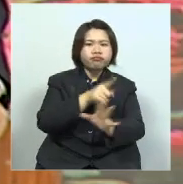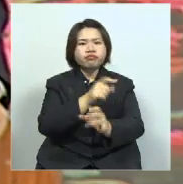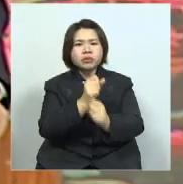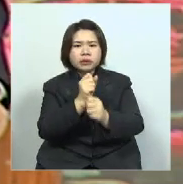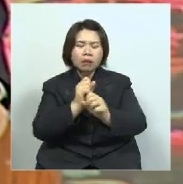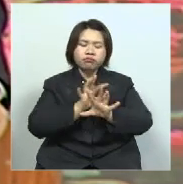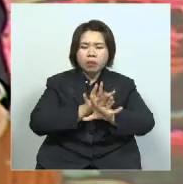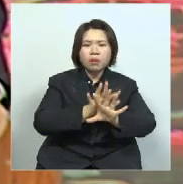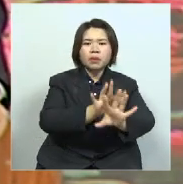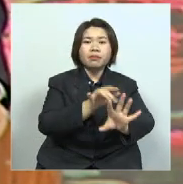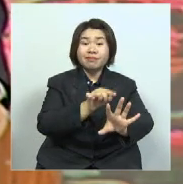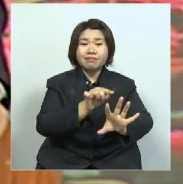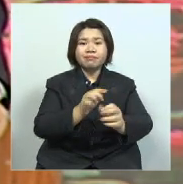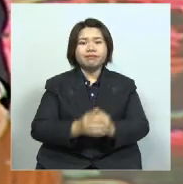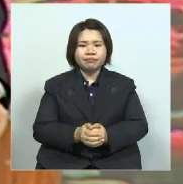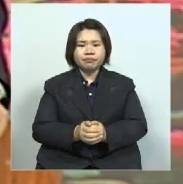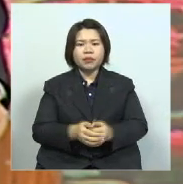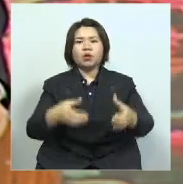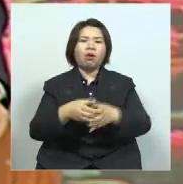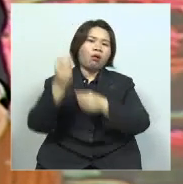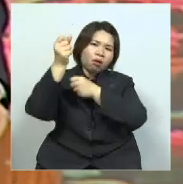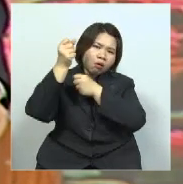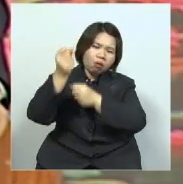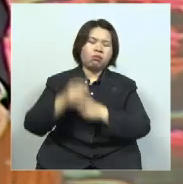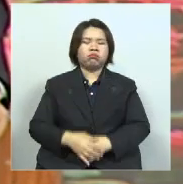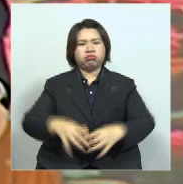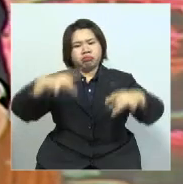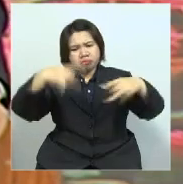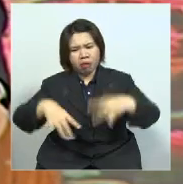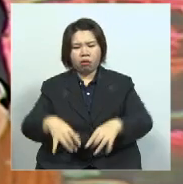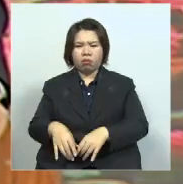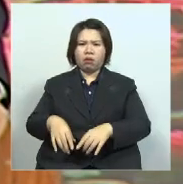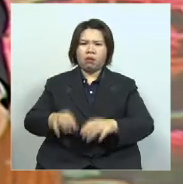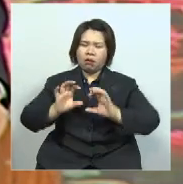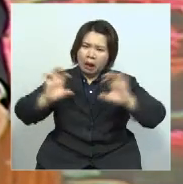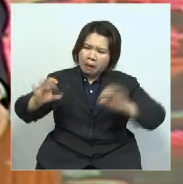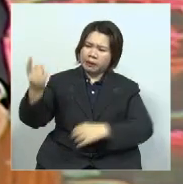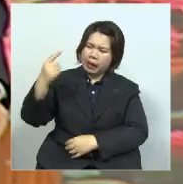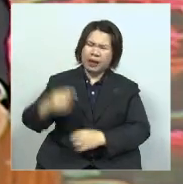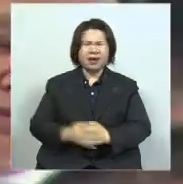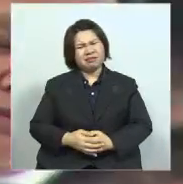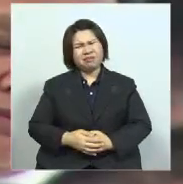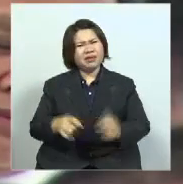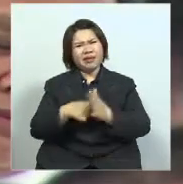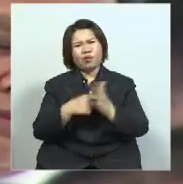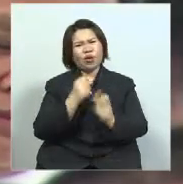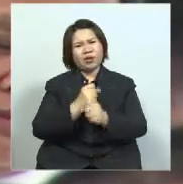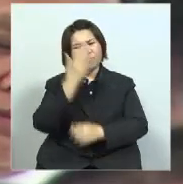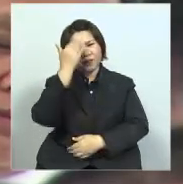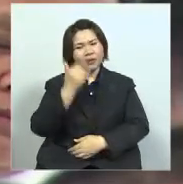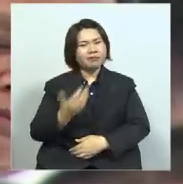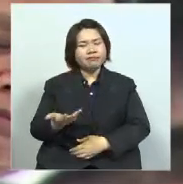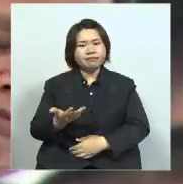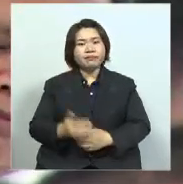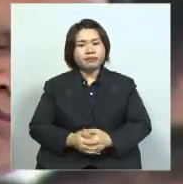ตั้งขบวนแล้วชุมนุมต่อต้านด่ารัฐบาลผมถามมันทำไปเพื่ออะไรอ่ะ